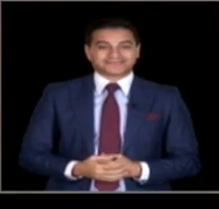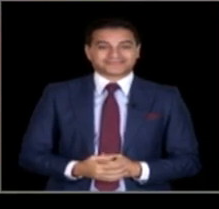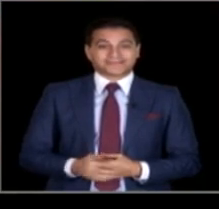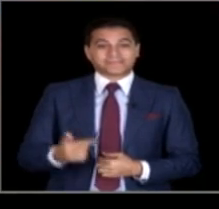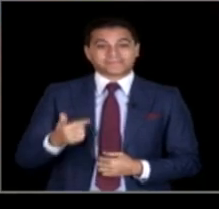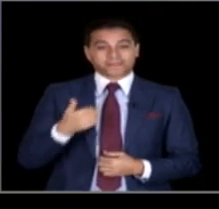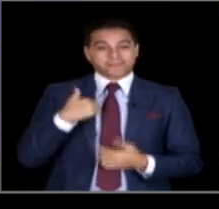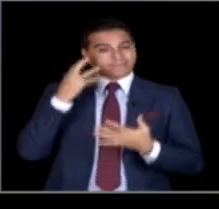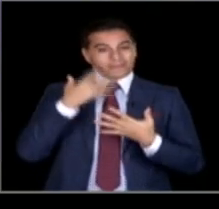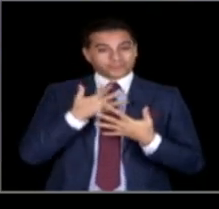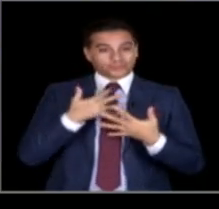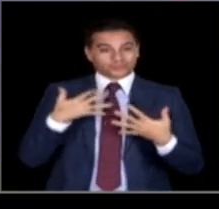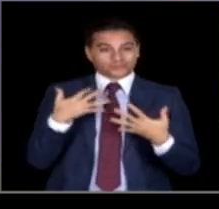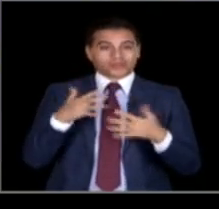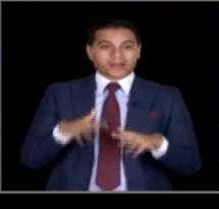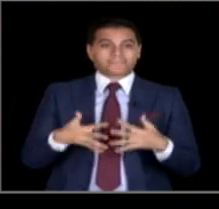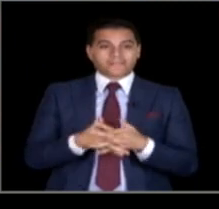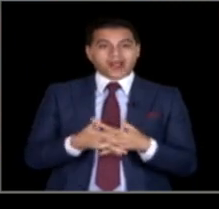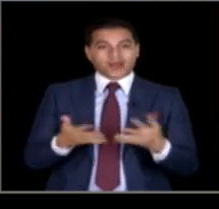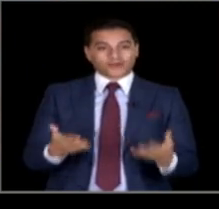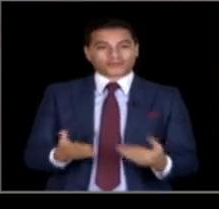انا مبسوطة موجودة معاكم،